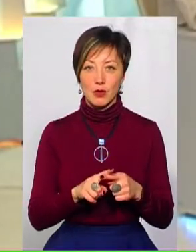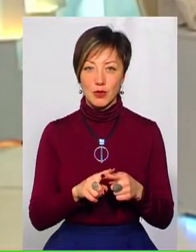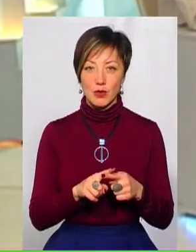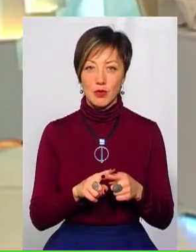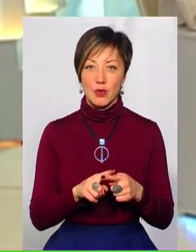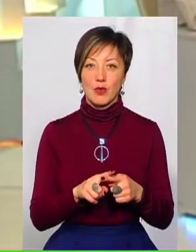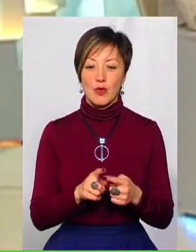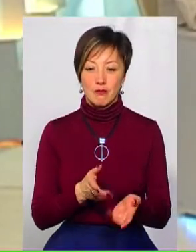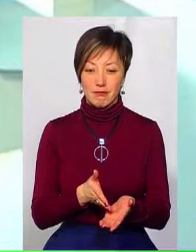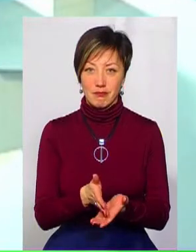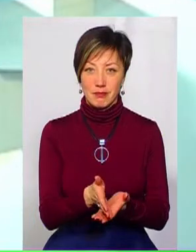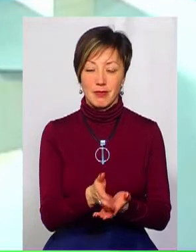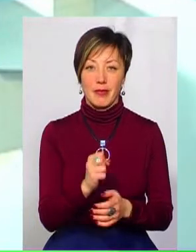але,